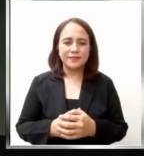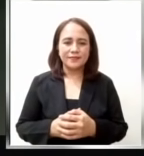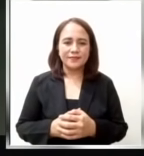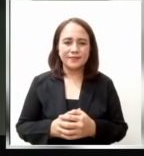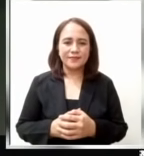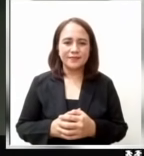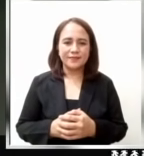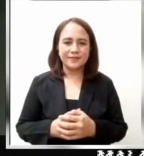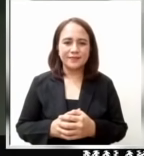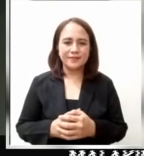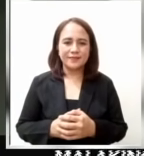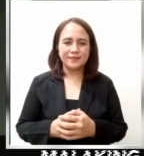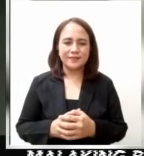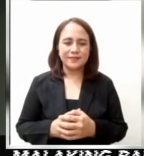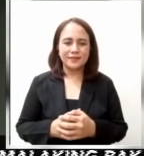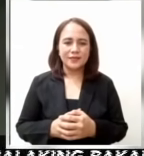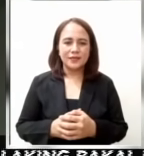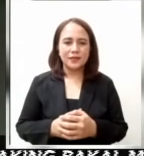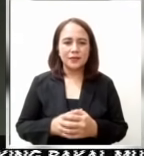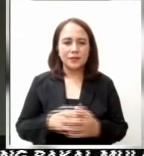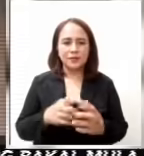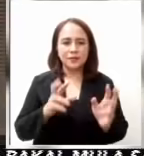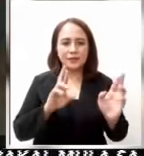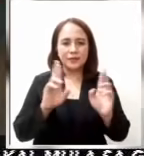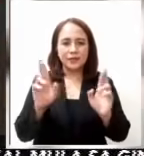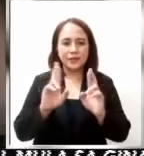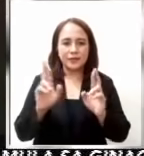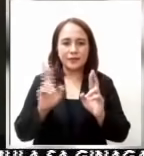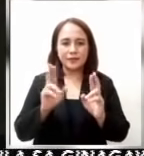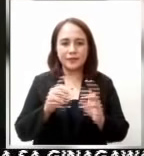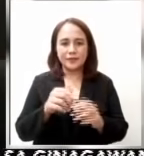Nang makuha ang hudyat ng kanilang undercover.